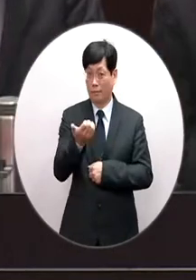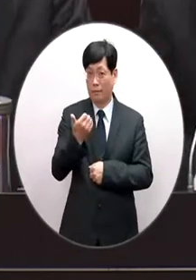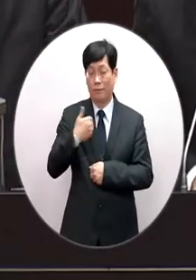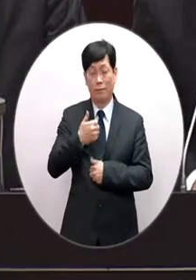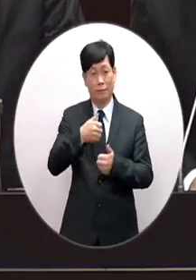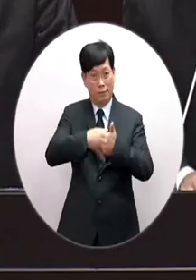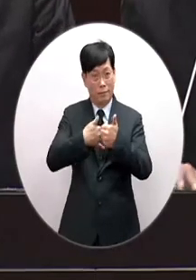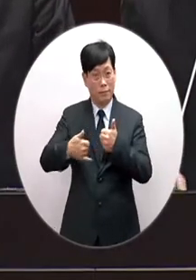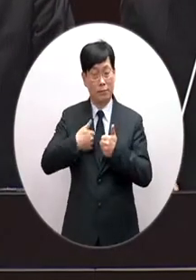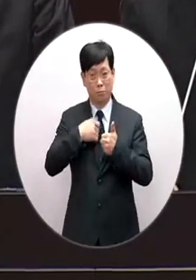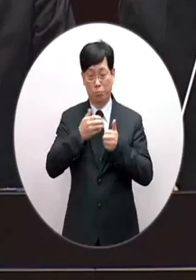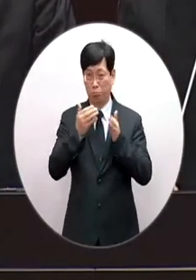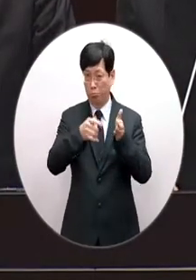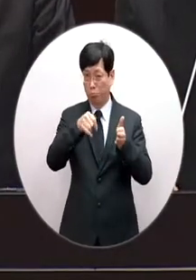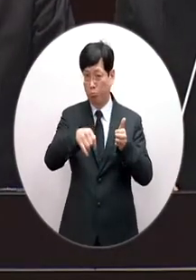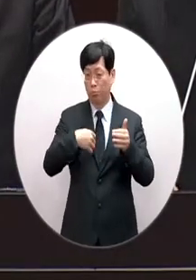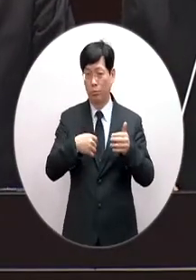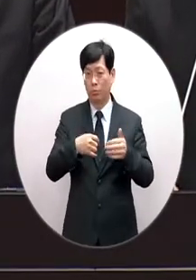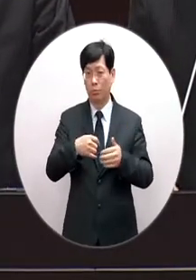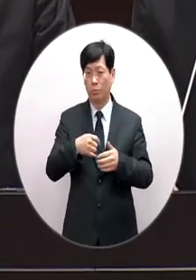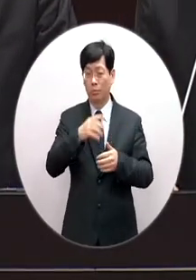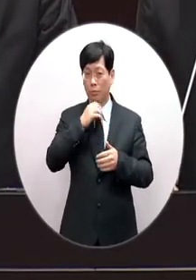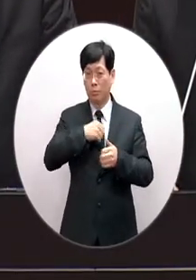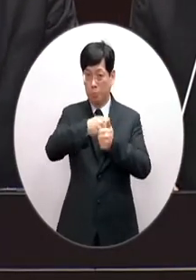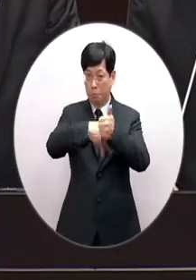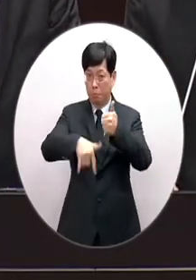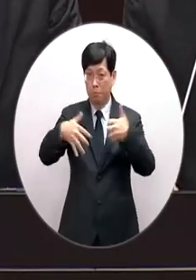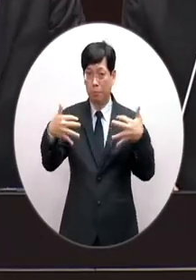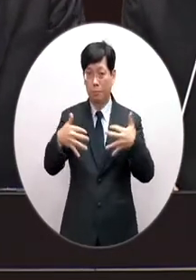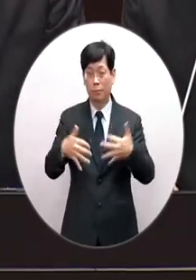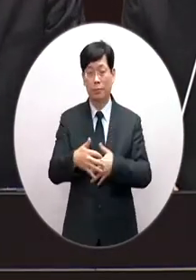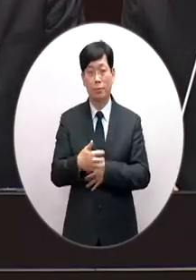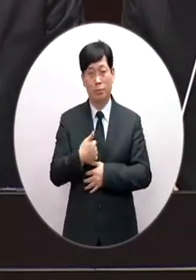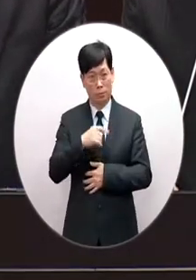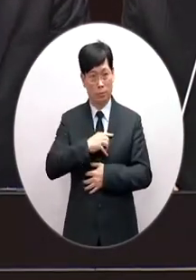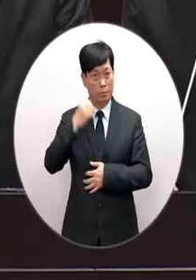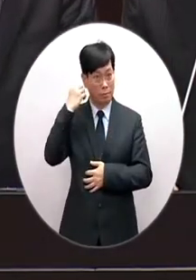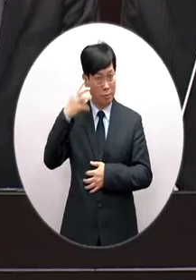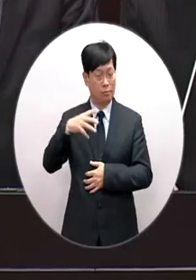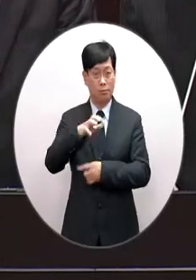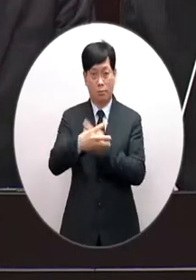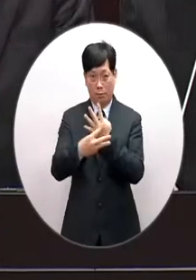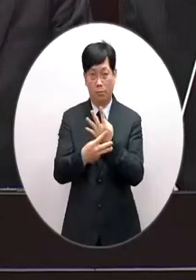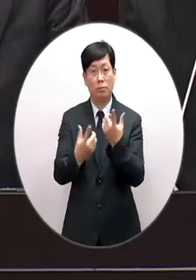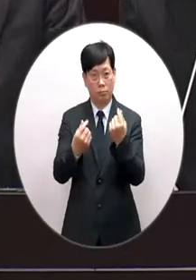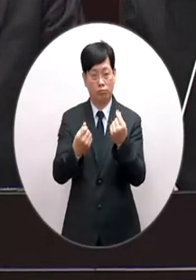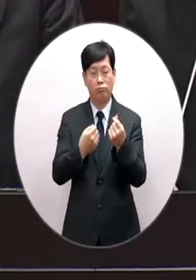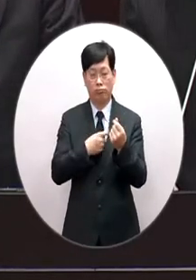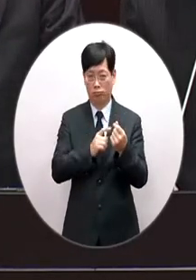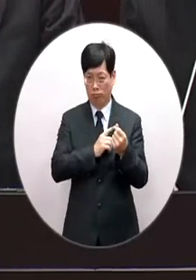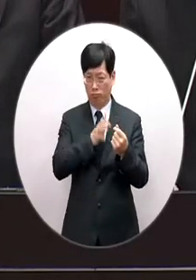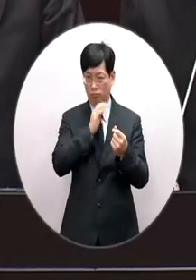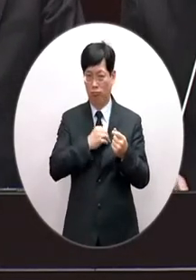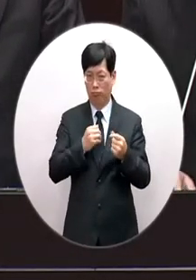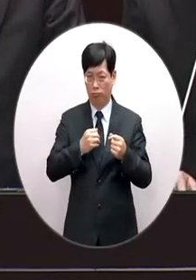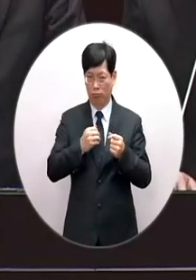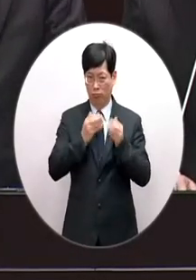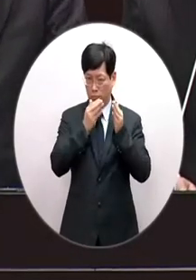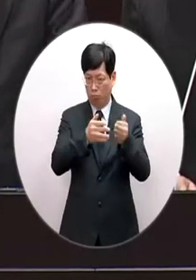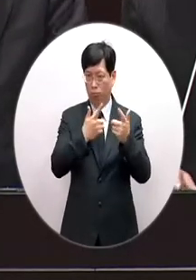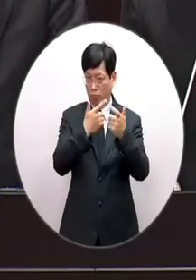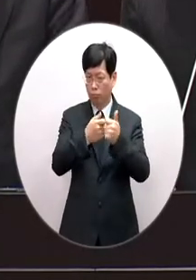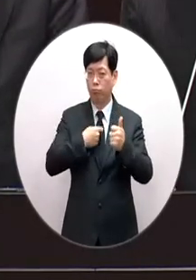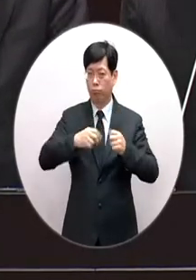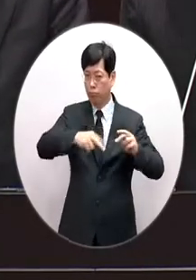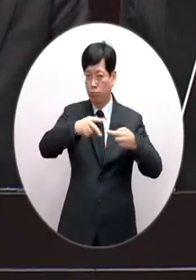刚蔡委员关心的这个整个结构的问题啊，这也是我们新农业必须要去挑战而且要去